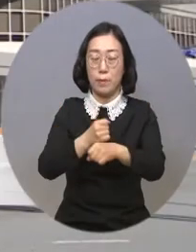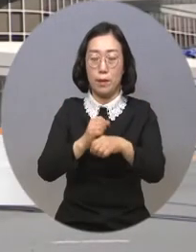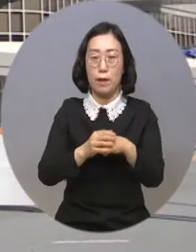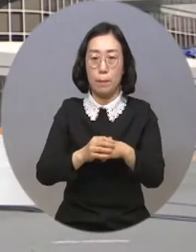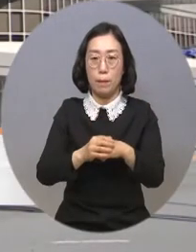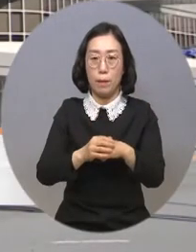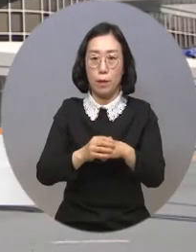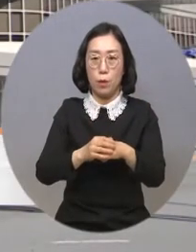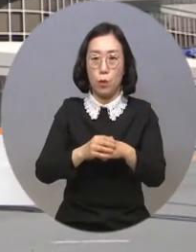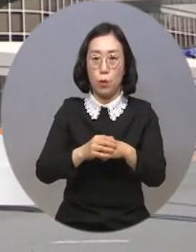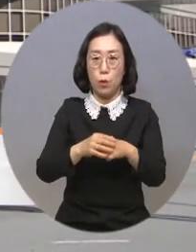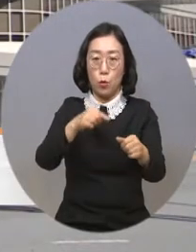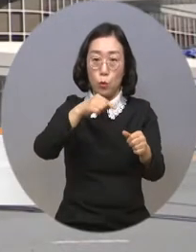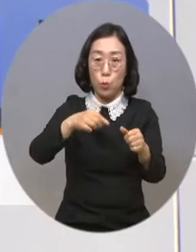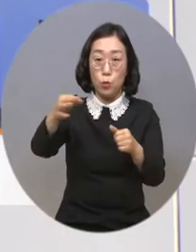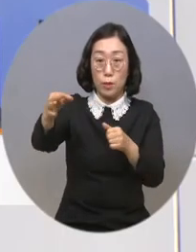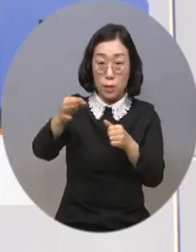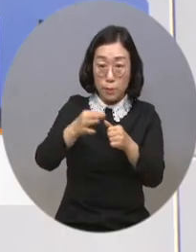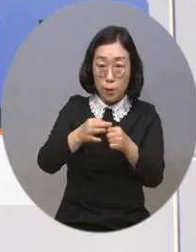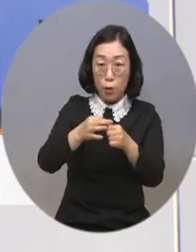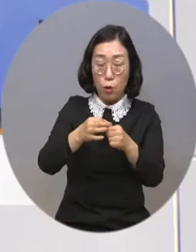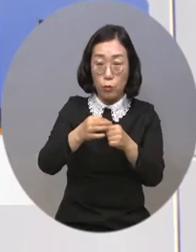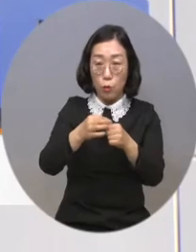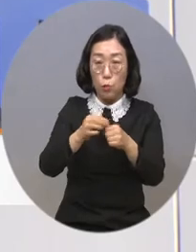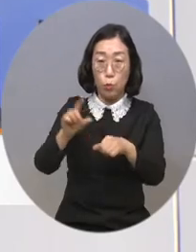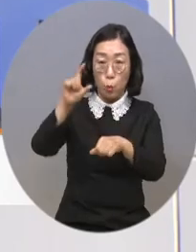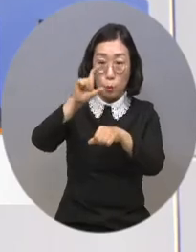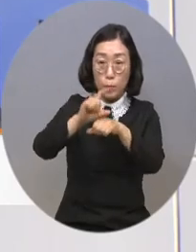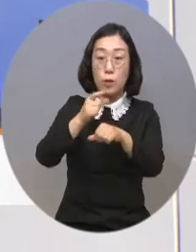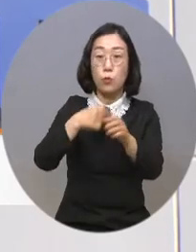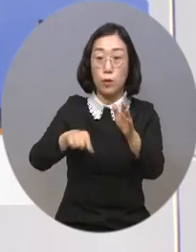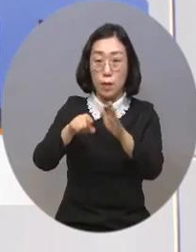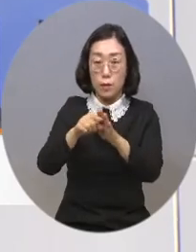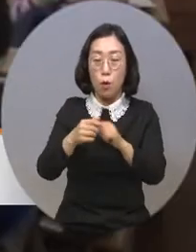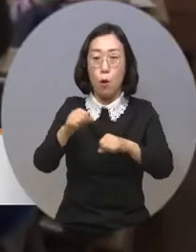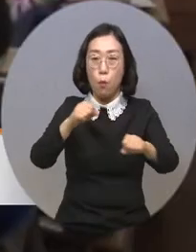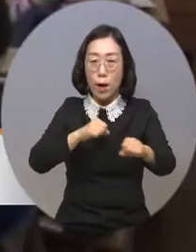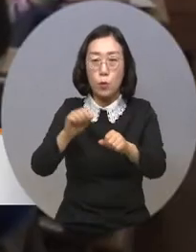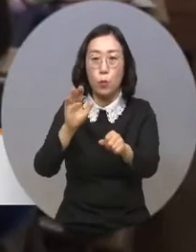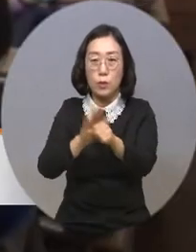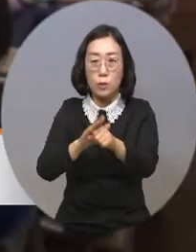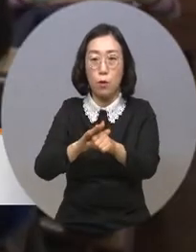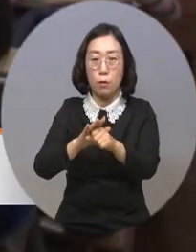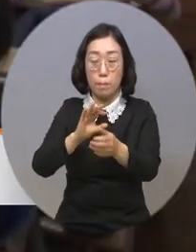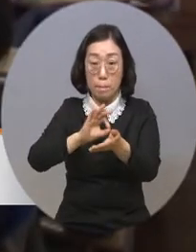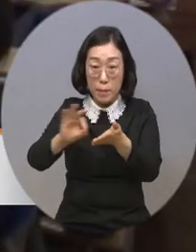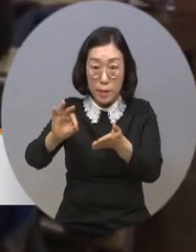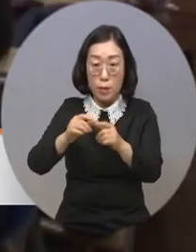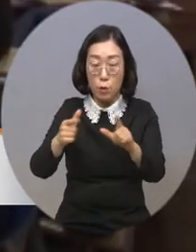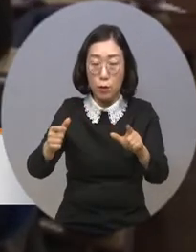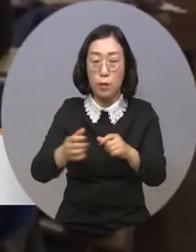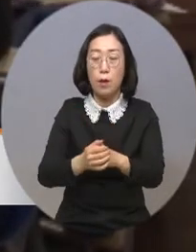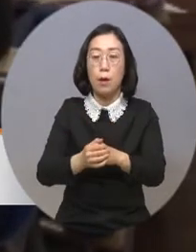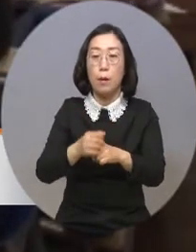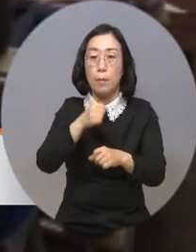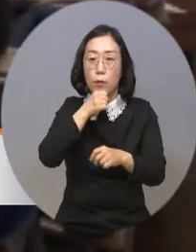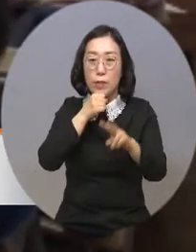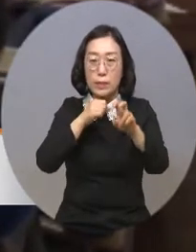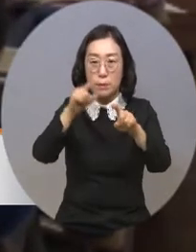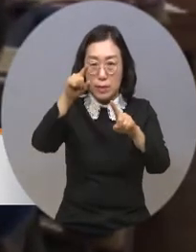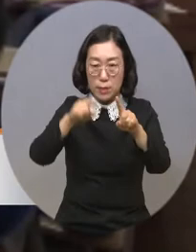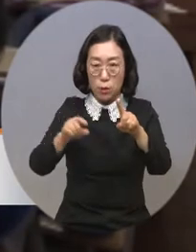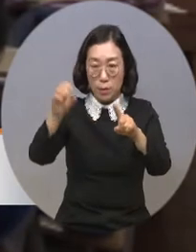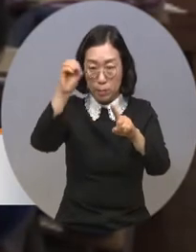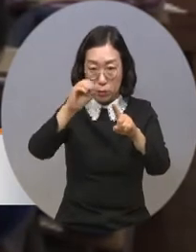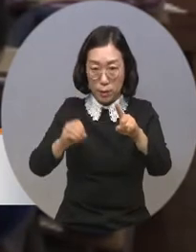교육급여 보장 수준을 더욱 강화하기 위해 교육급여와 교육활동지원비 지원금이 평균